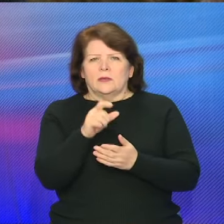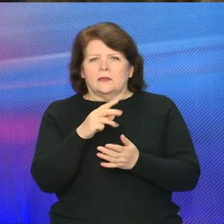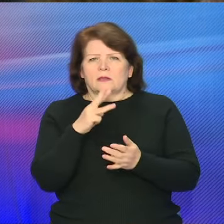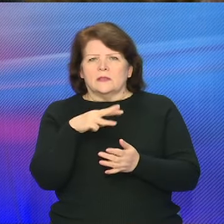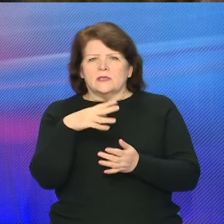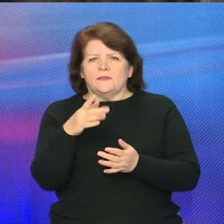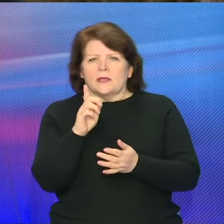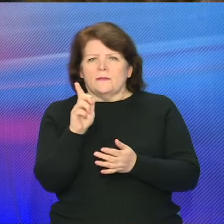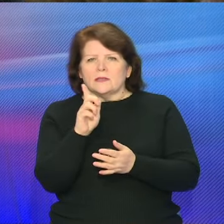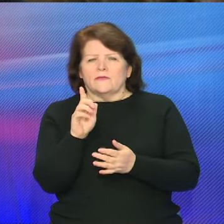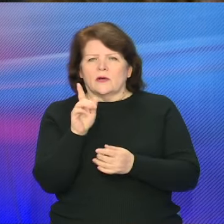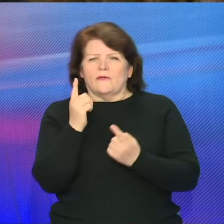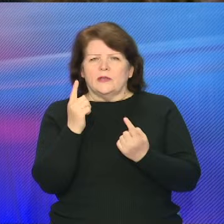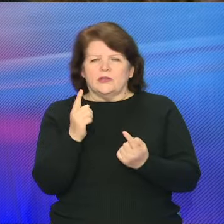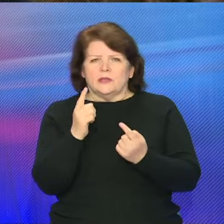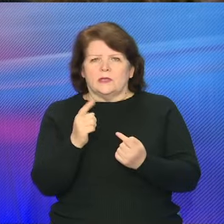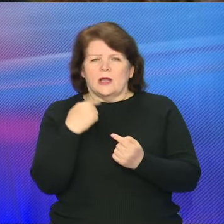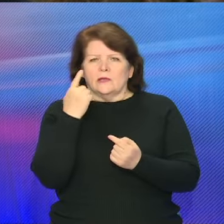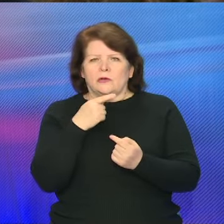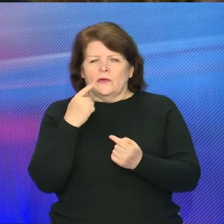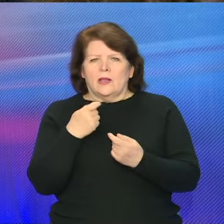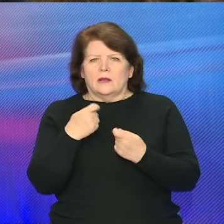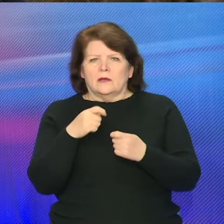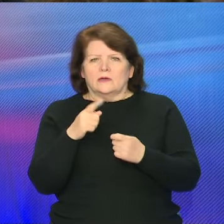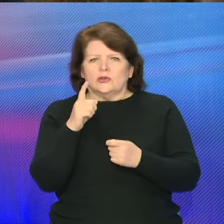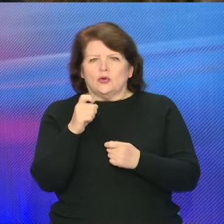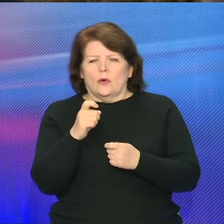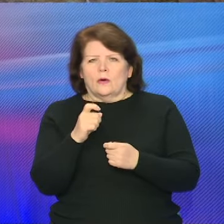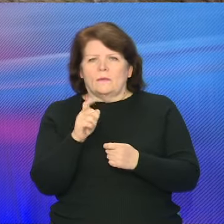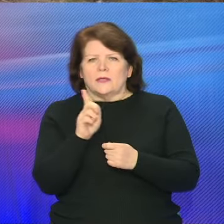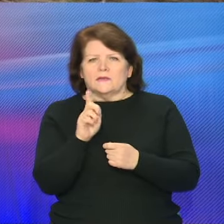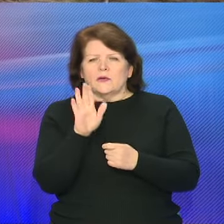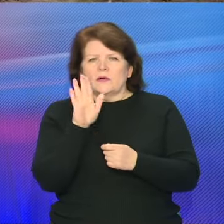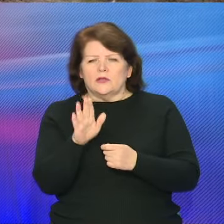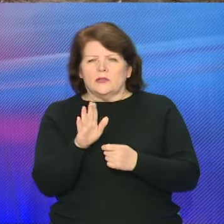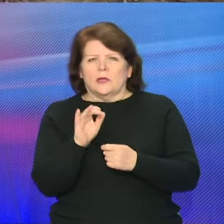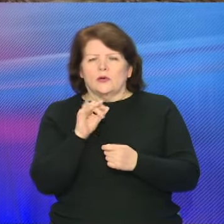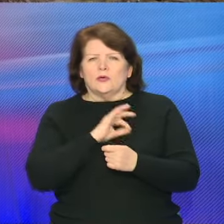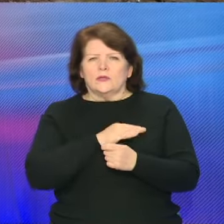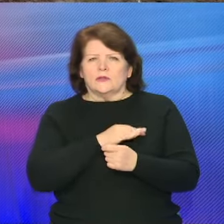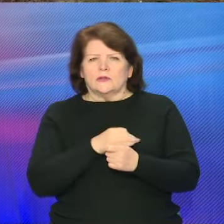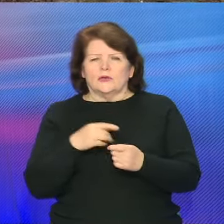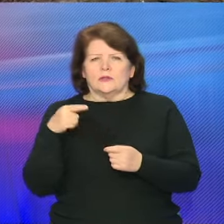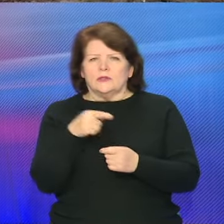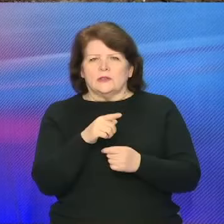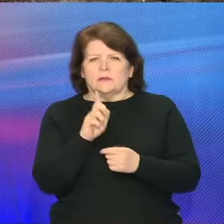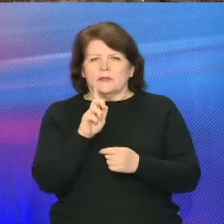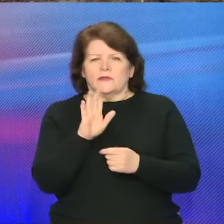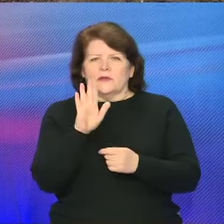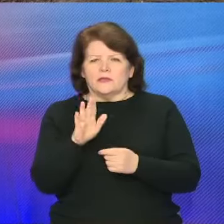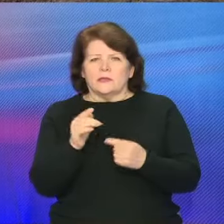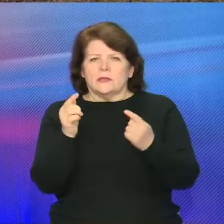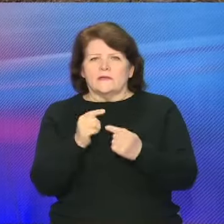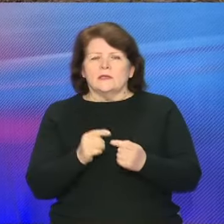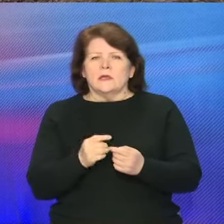базовых величин, для индивидуального предпринимателя до 100 базовых величин и для юридического лица до 1000 базовых величин. Если сравнить с прошлым годом, то